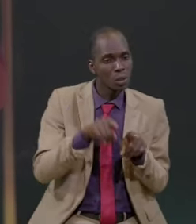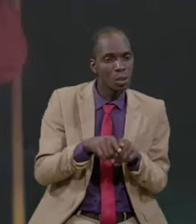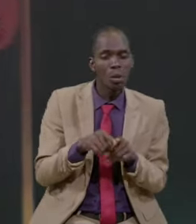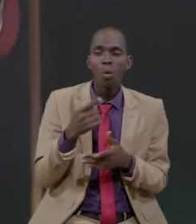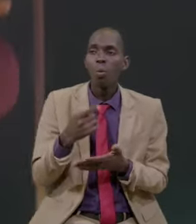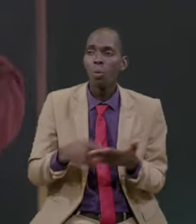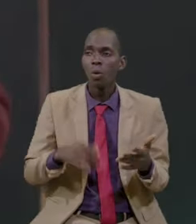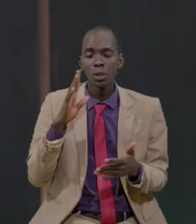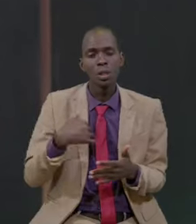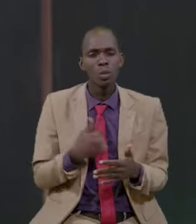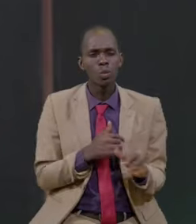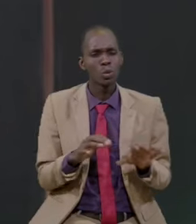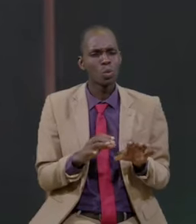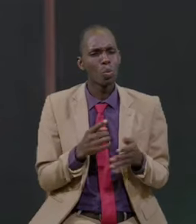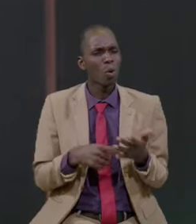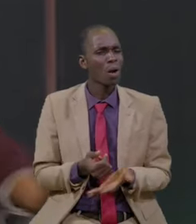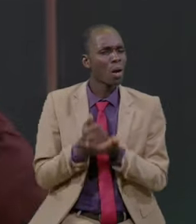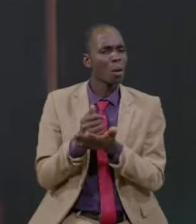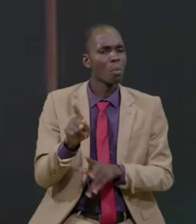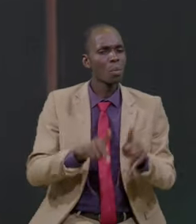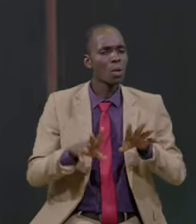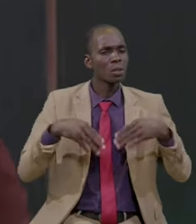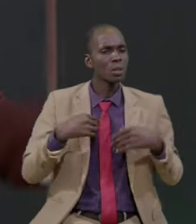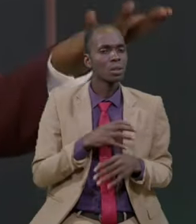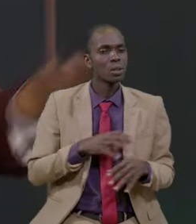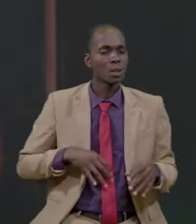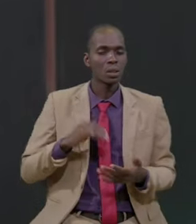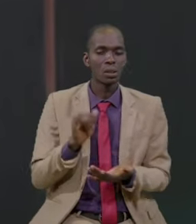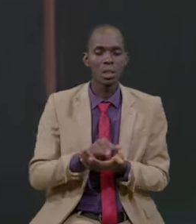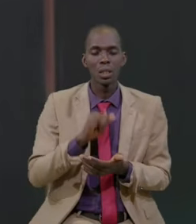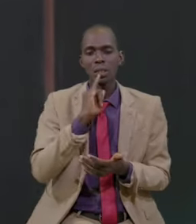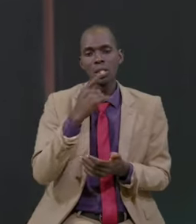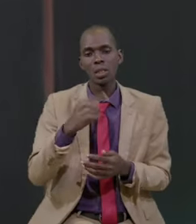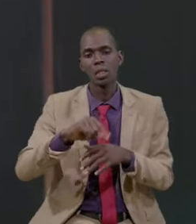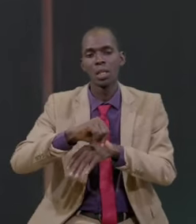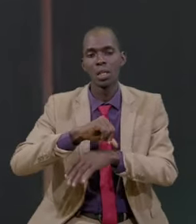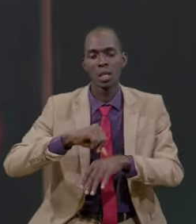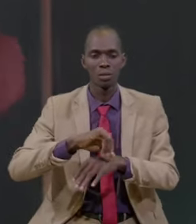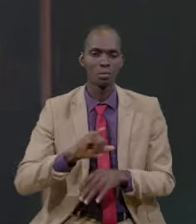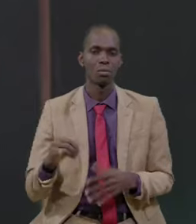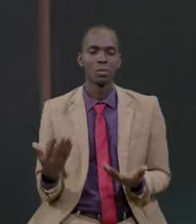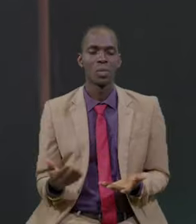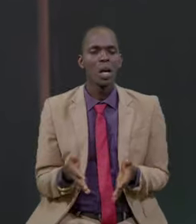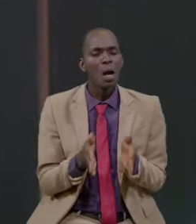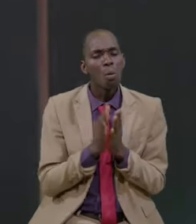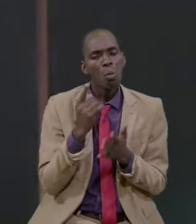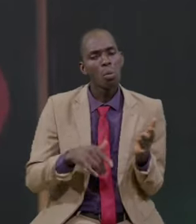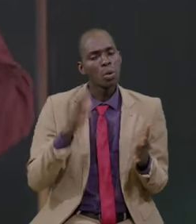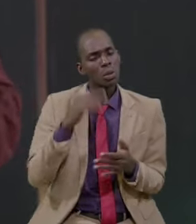l'onction. Ça apporte la conviction sur eux. Et Pierre a répliqué, repentez-vous.